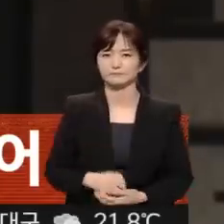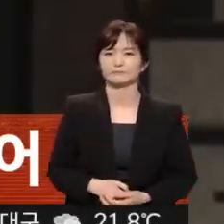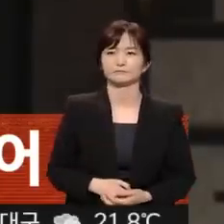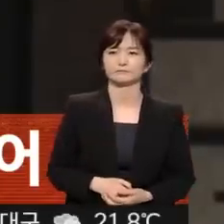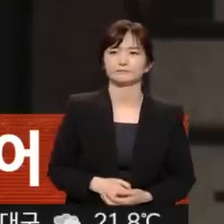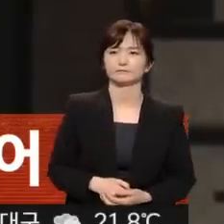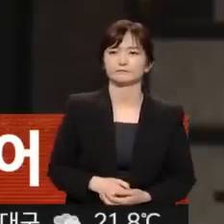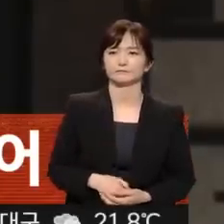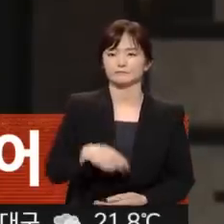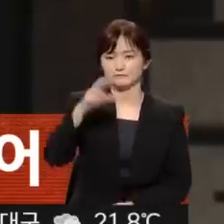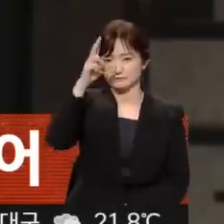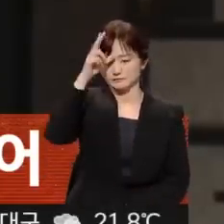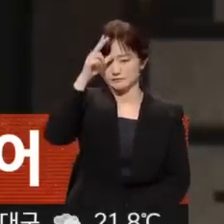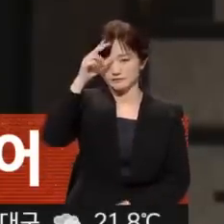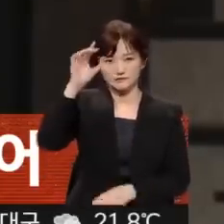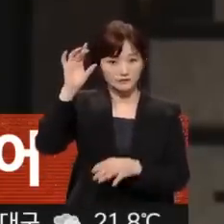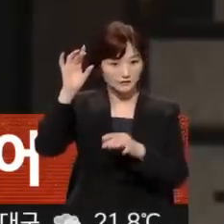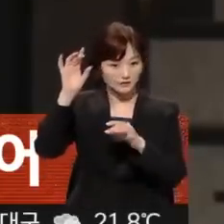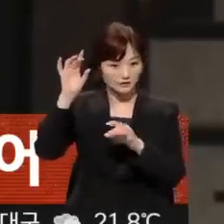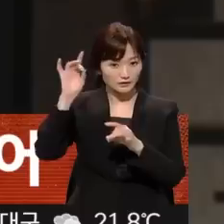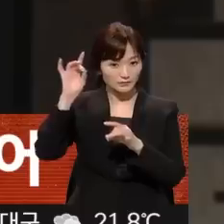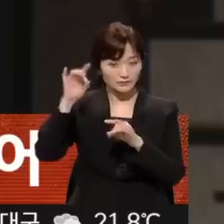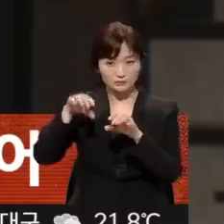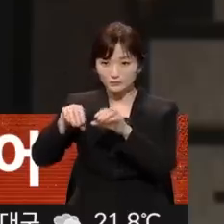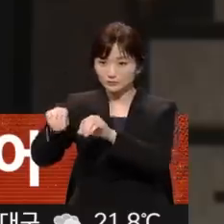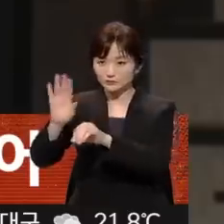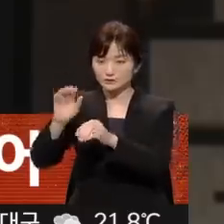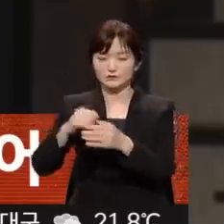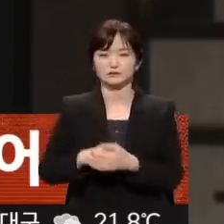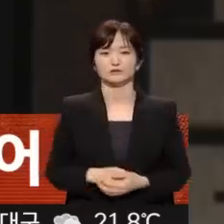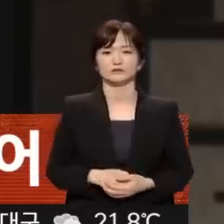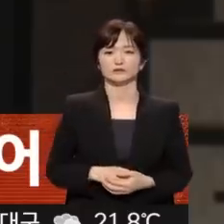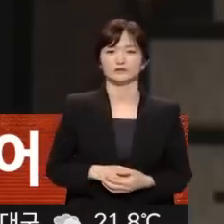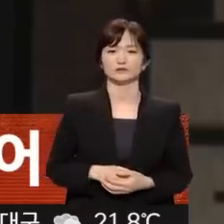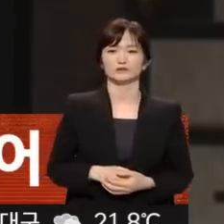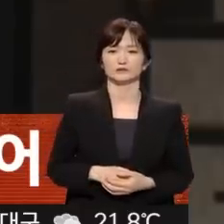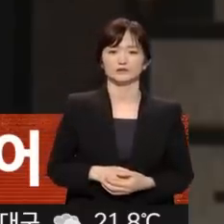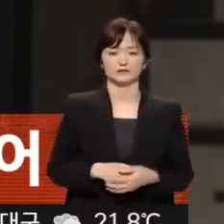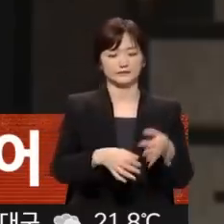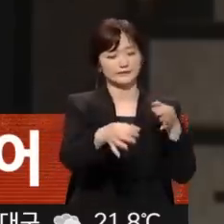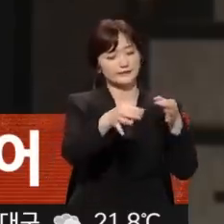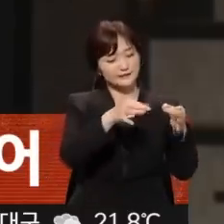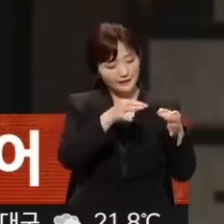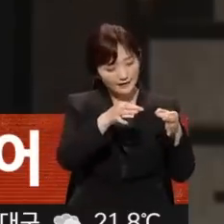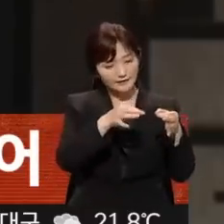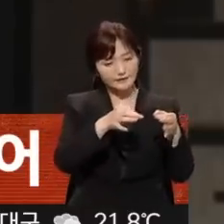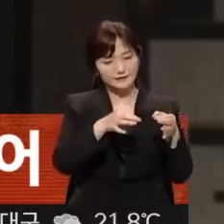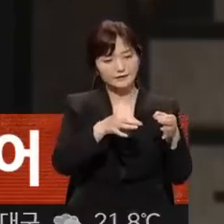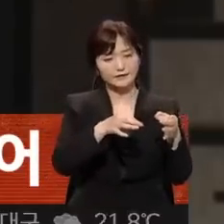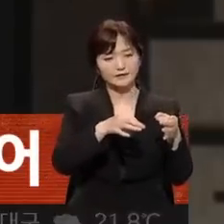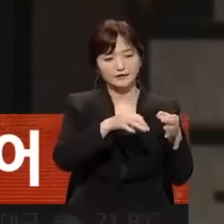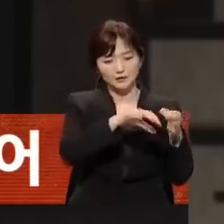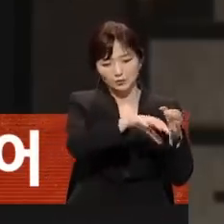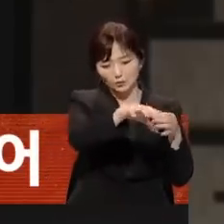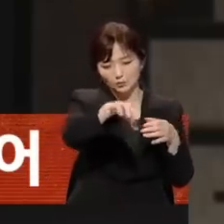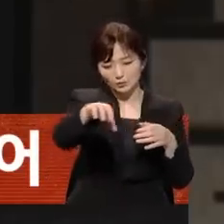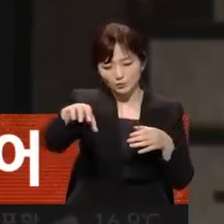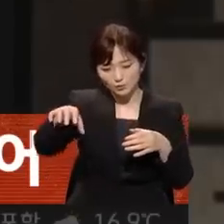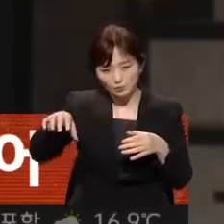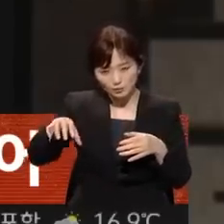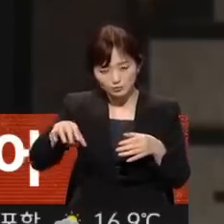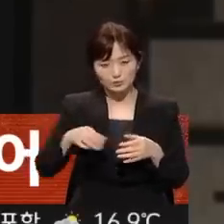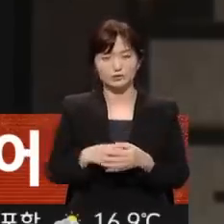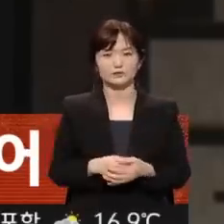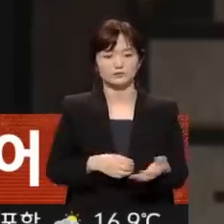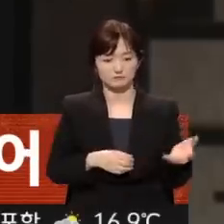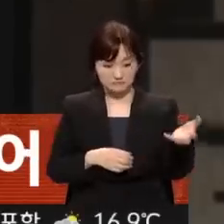거기에서 그대로 있는 것이 아니라 그 A라고 하는 그 가게 또 B라고 하는 가게 이 사이사이에 있어서의 동선을 갖다